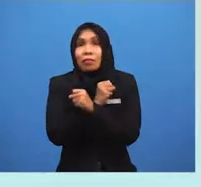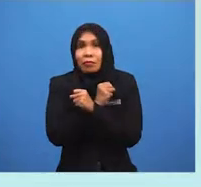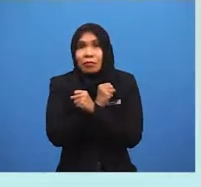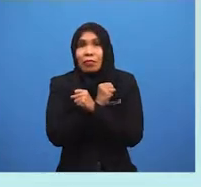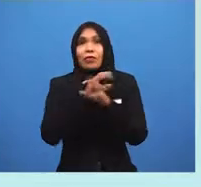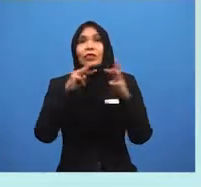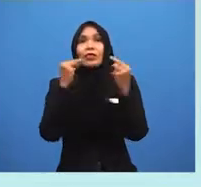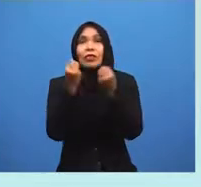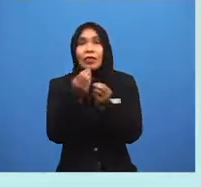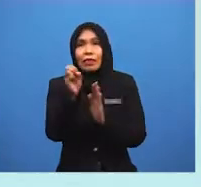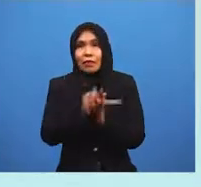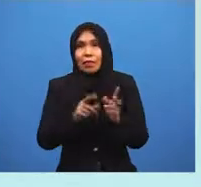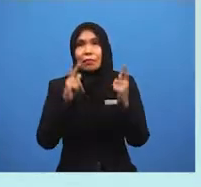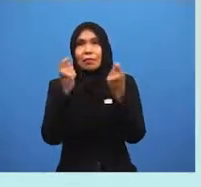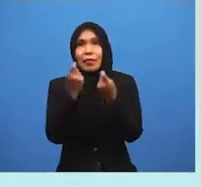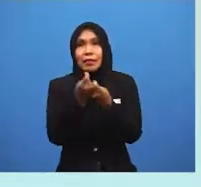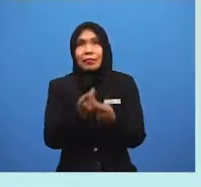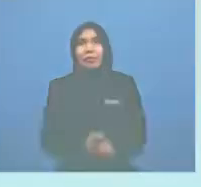setempat.